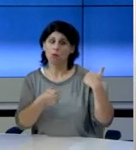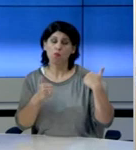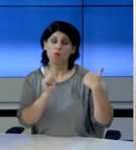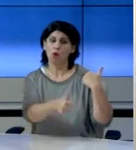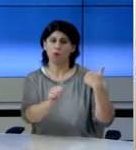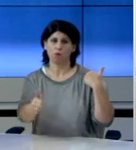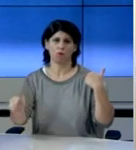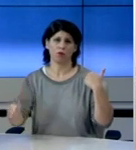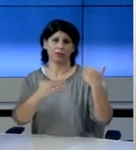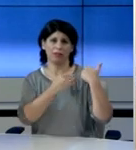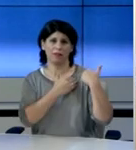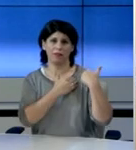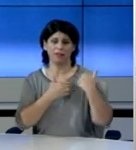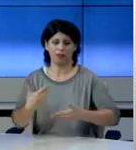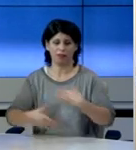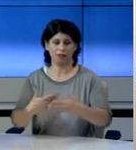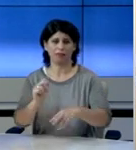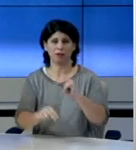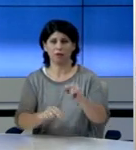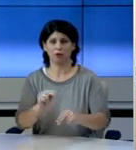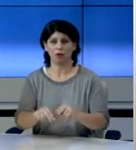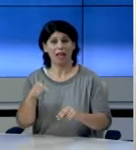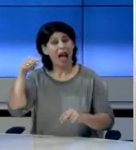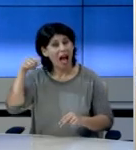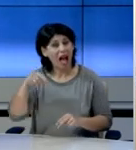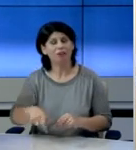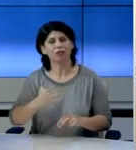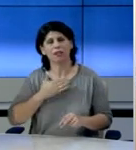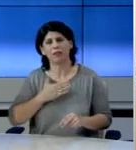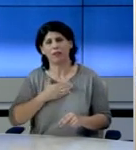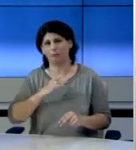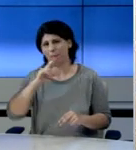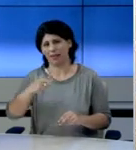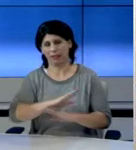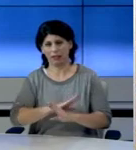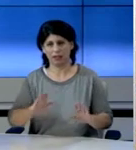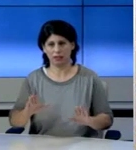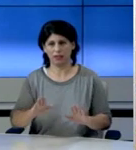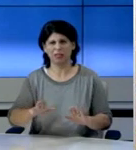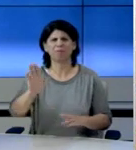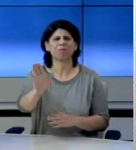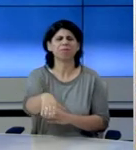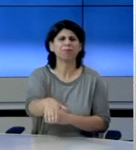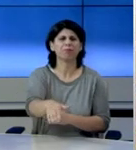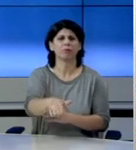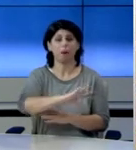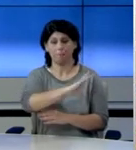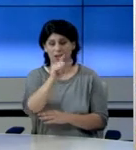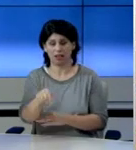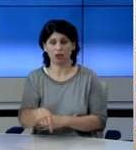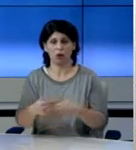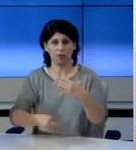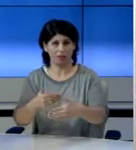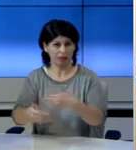ευθύνη στη διαδικασία της ψηφοφορίας. Αυτή είναι η δική μας απάντηση στον ευτελισμό των έως τώρα